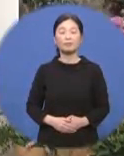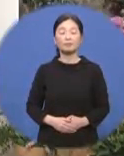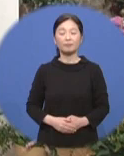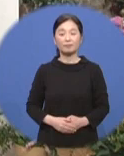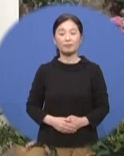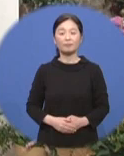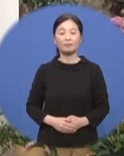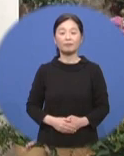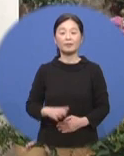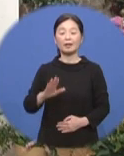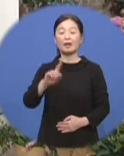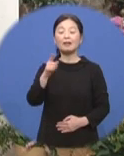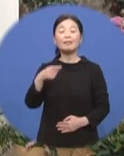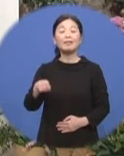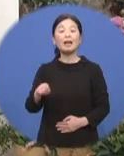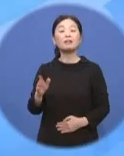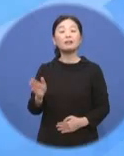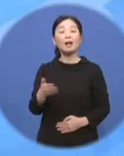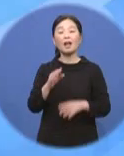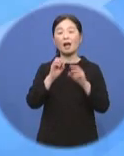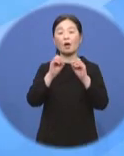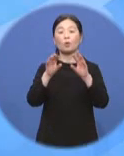それでは県からのお知らせです。